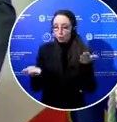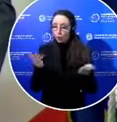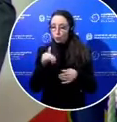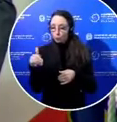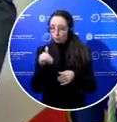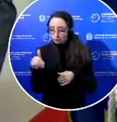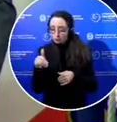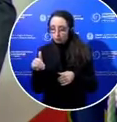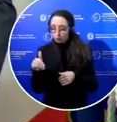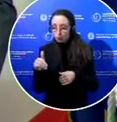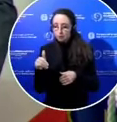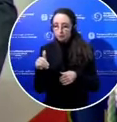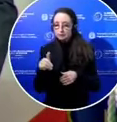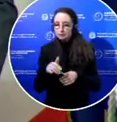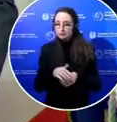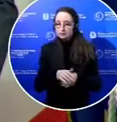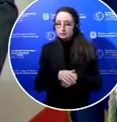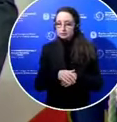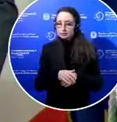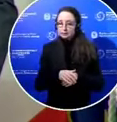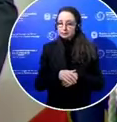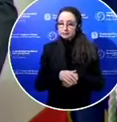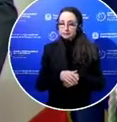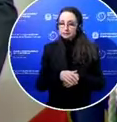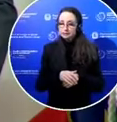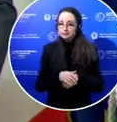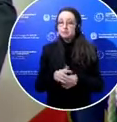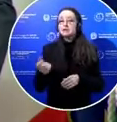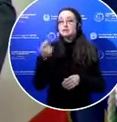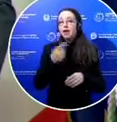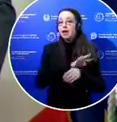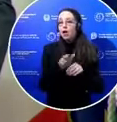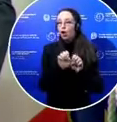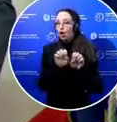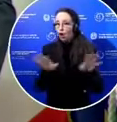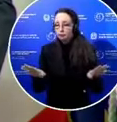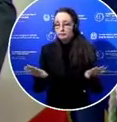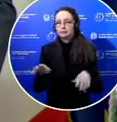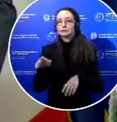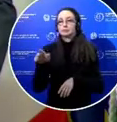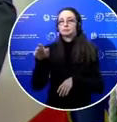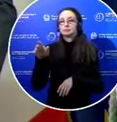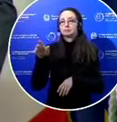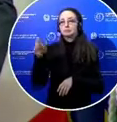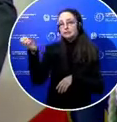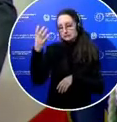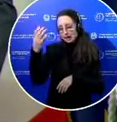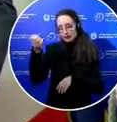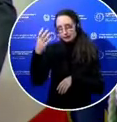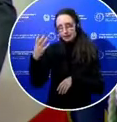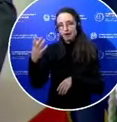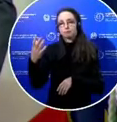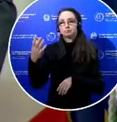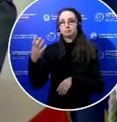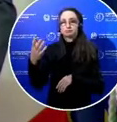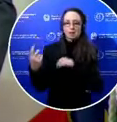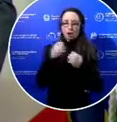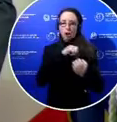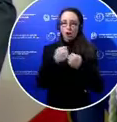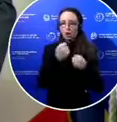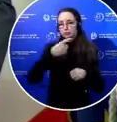caro farvi è che se il Covid ci ha insegnato che questa battaglia si